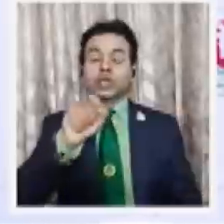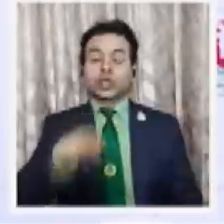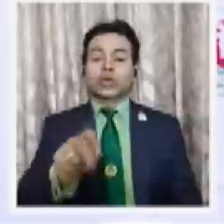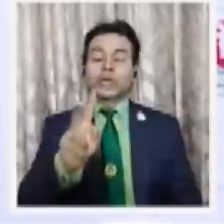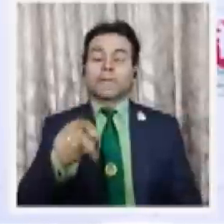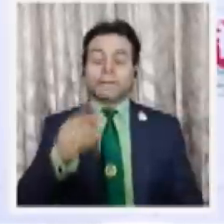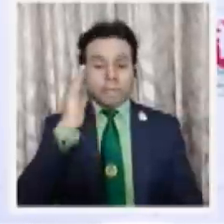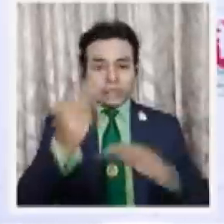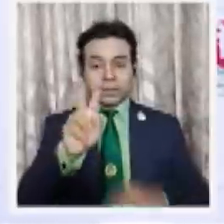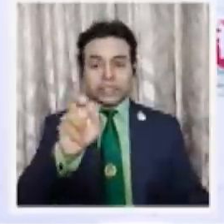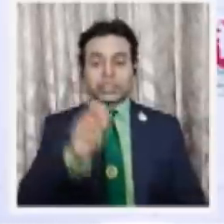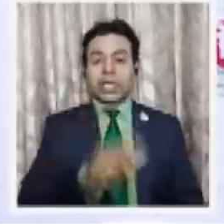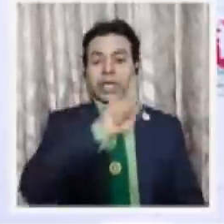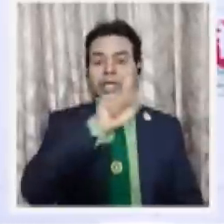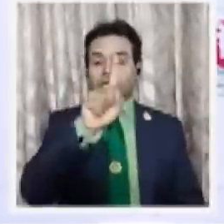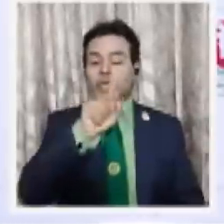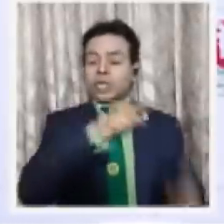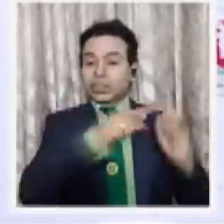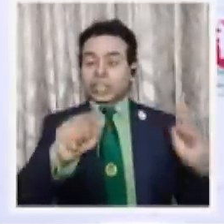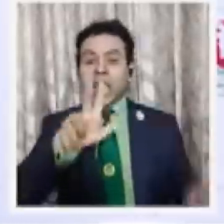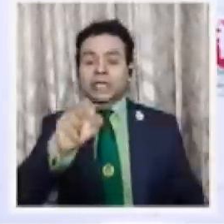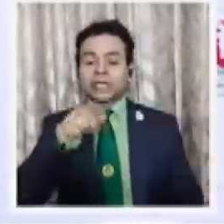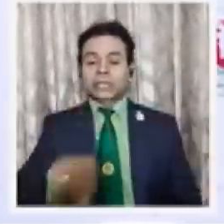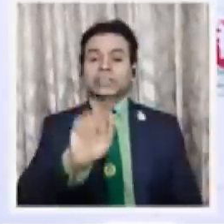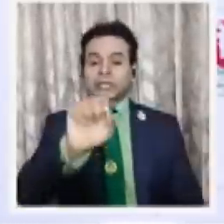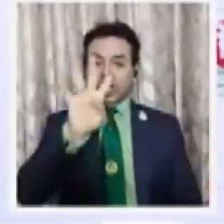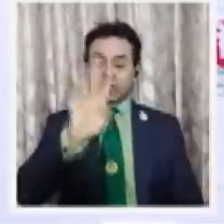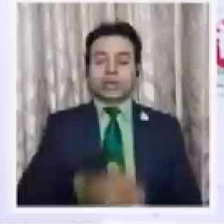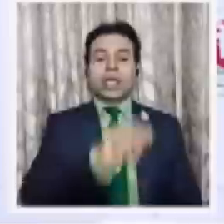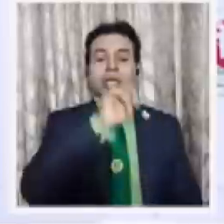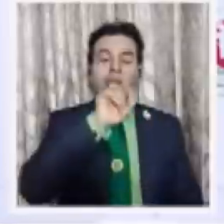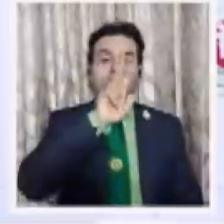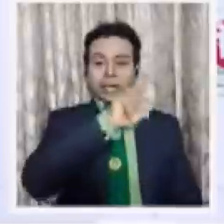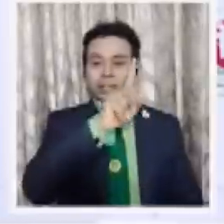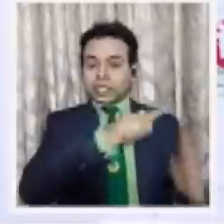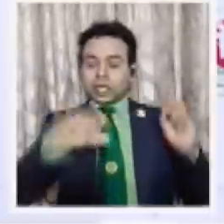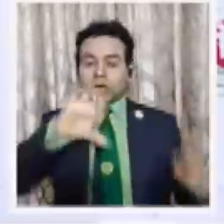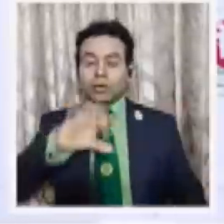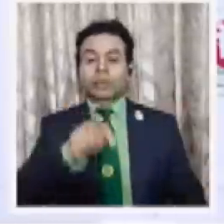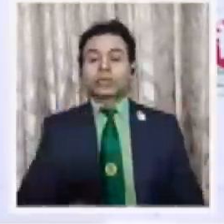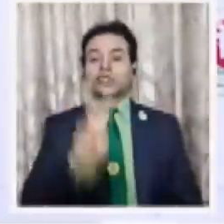41-50 বছরের 11 জন, 51-60 বছরের 9 জন, 61-70 বছরের 20 জন,